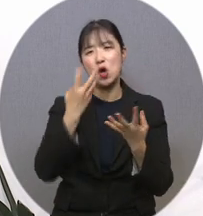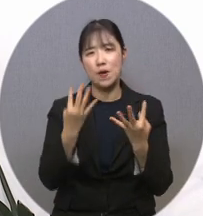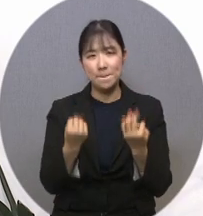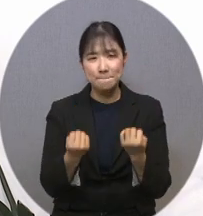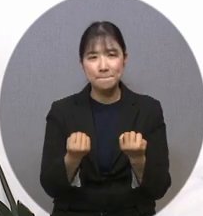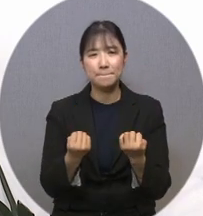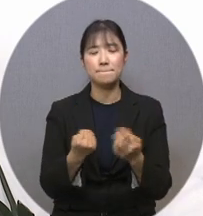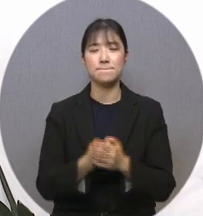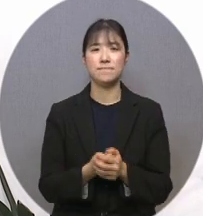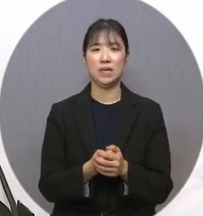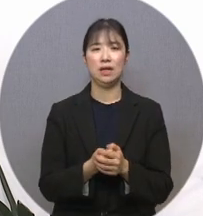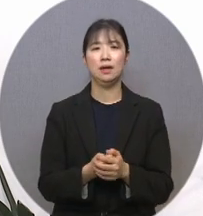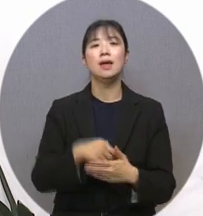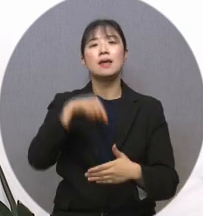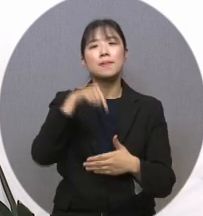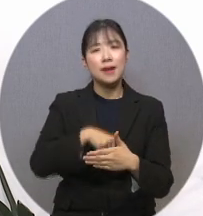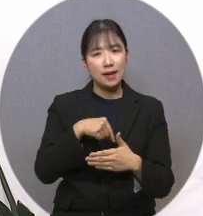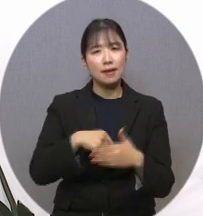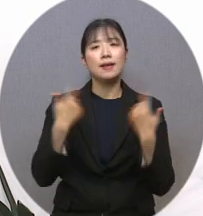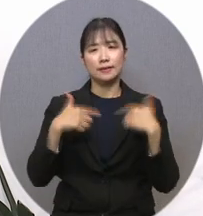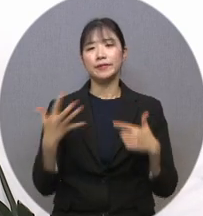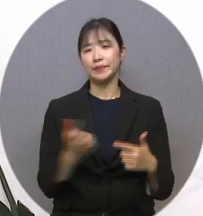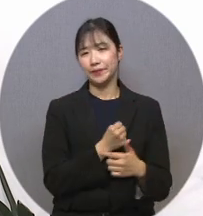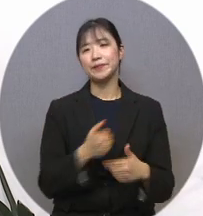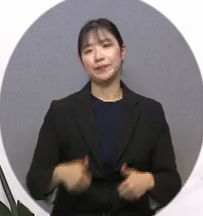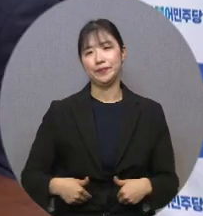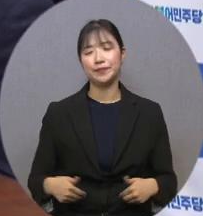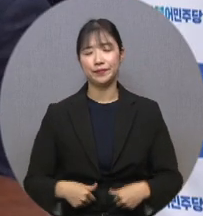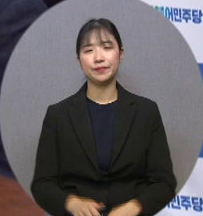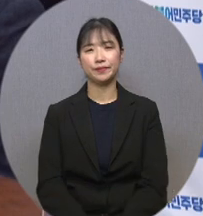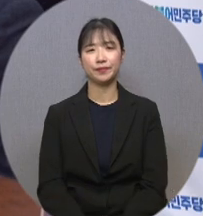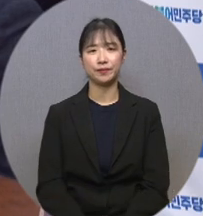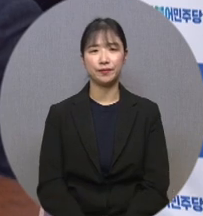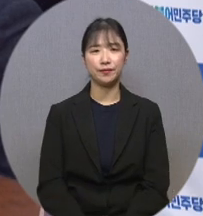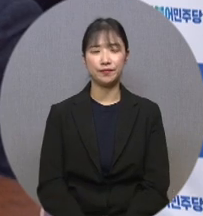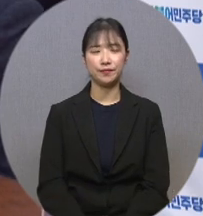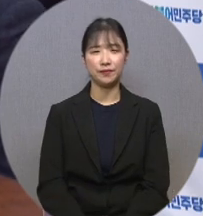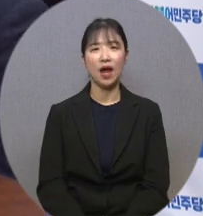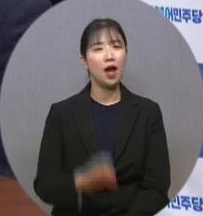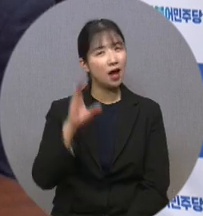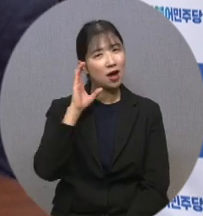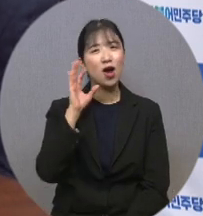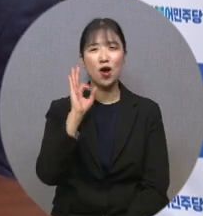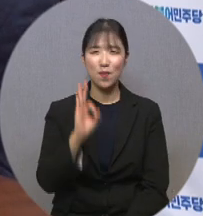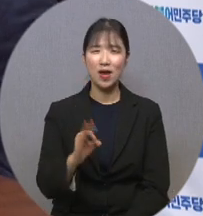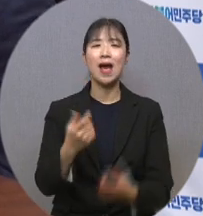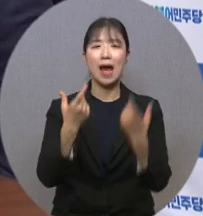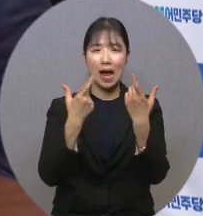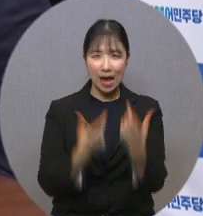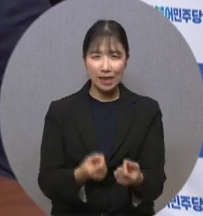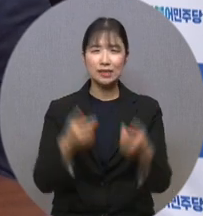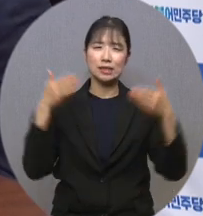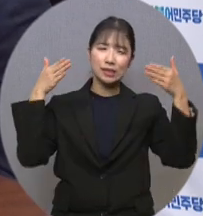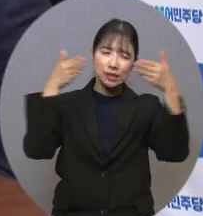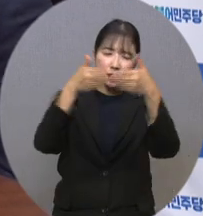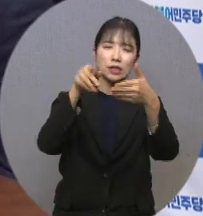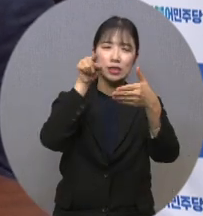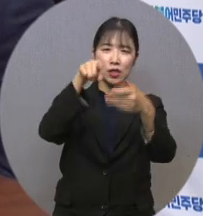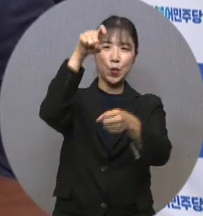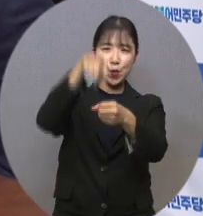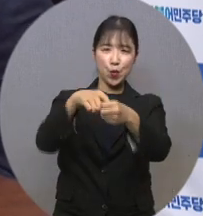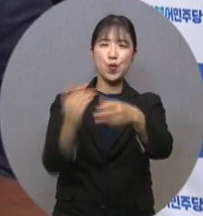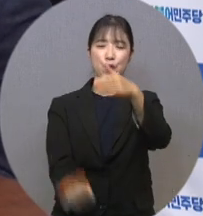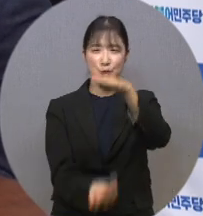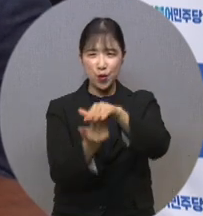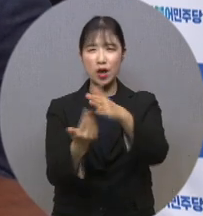그러나 그런 마음 자세는 갖고 있습니다. 제가 이야기를 듣다 보니까 같은 방향, 같은 가치를 추구하기 위해선,